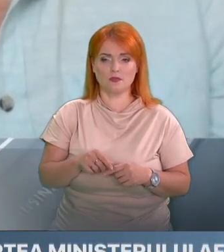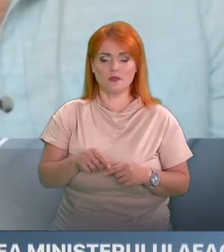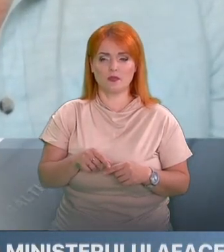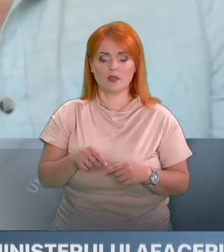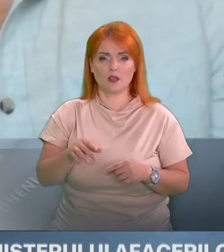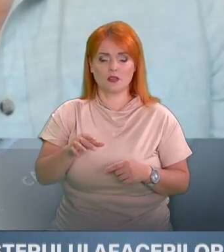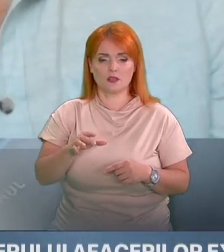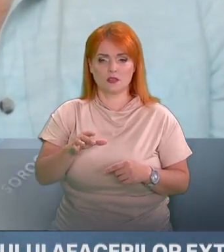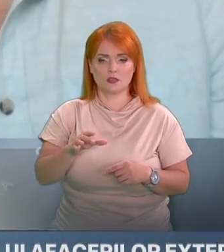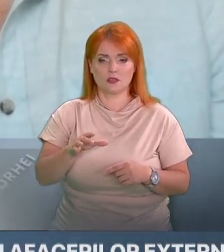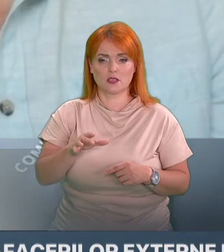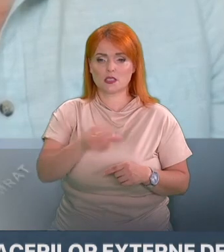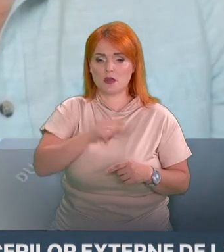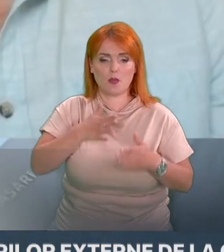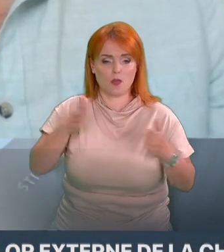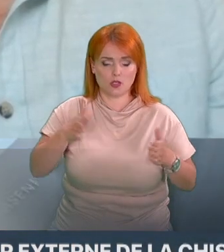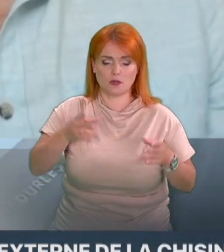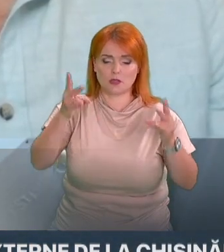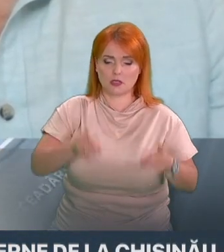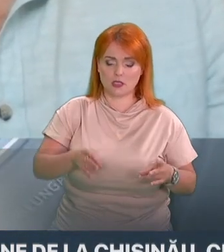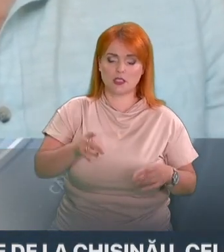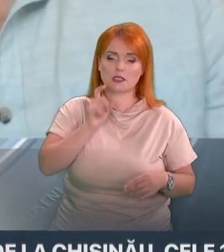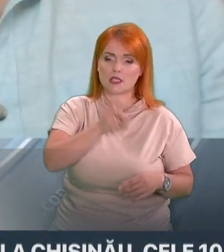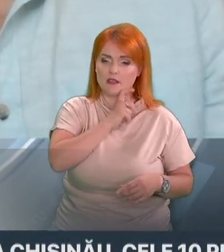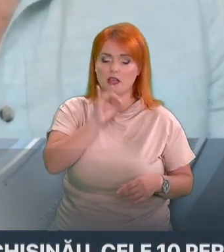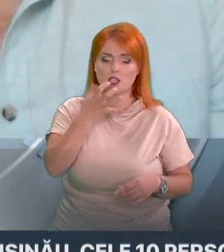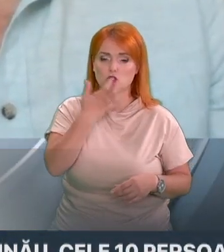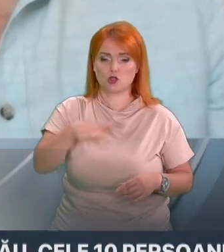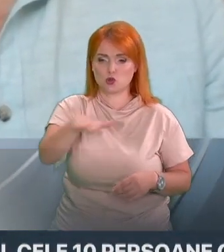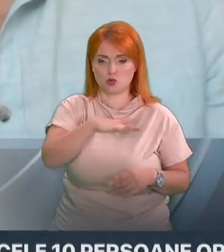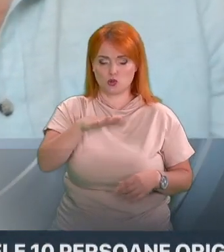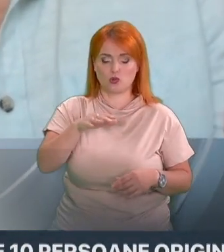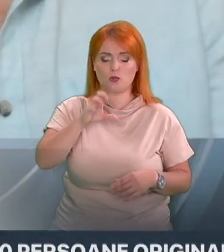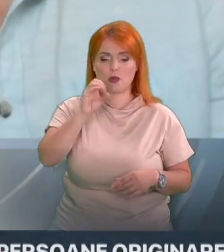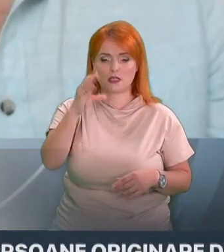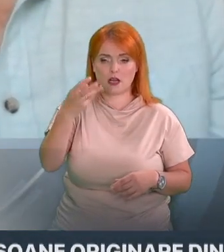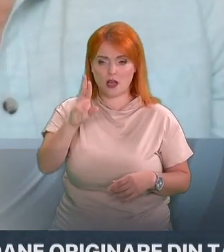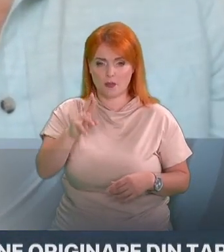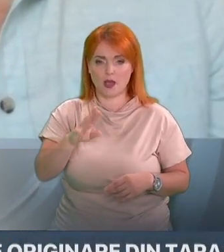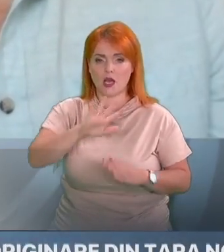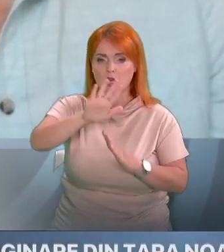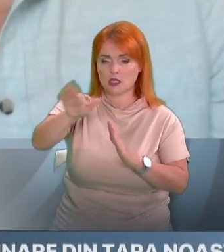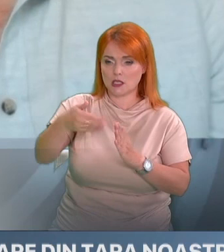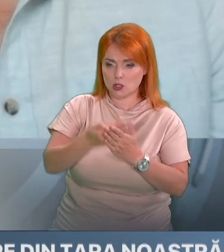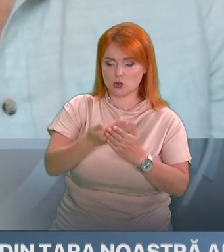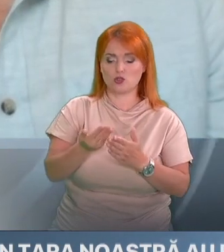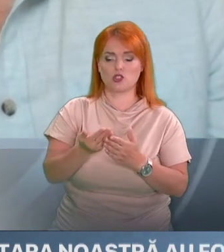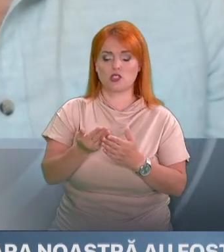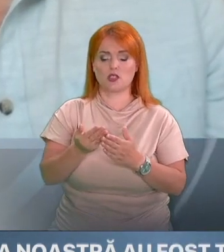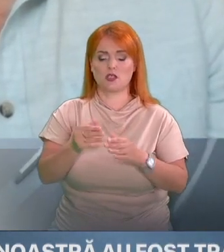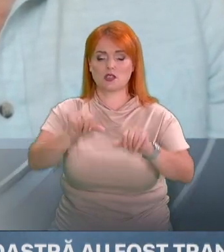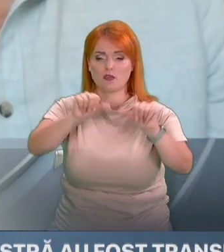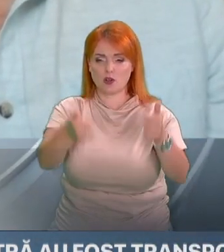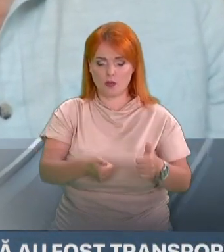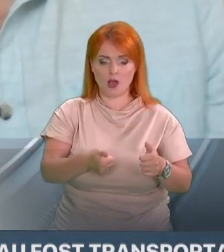decupat nordul și sudul Basarabiei și incorporat în comunița Ucrainei Sovietice de atunci. S-a încropit acea Republică